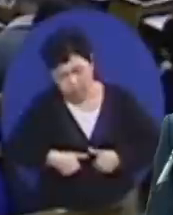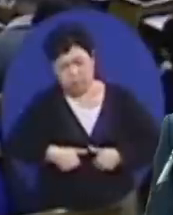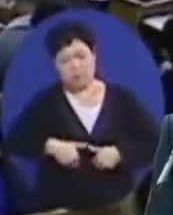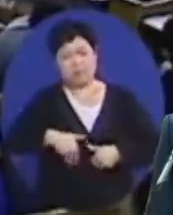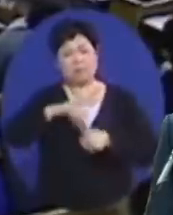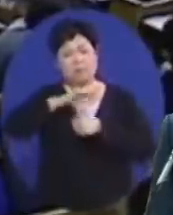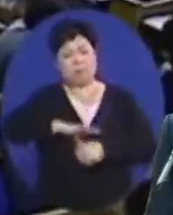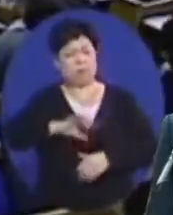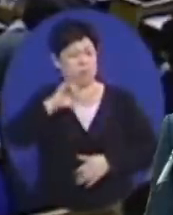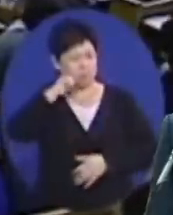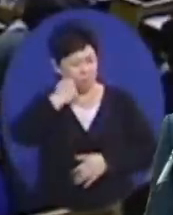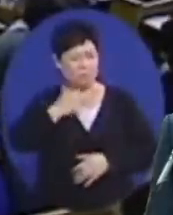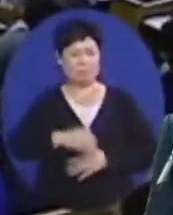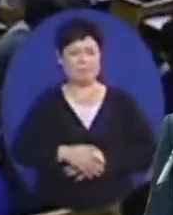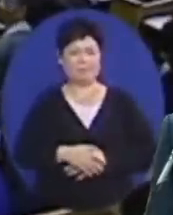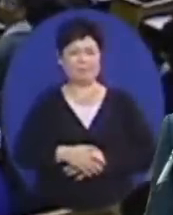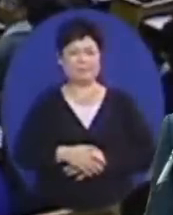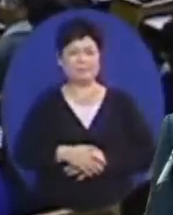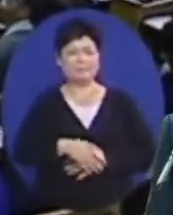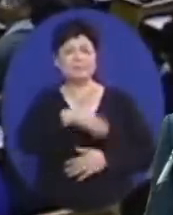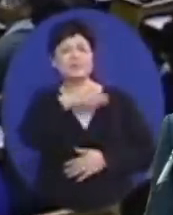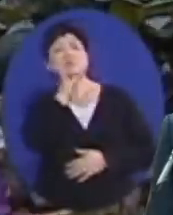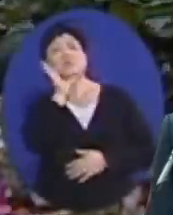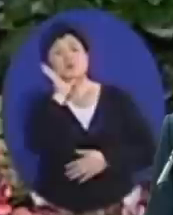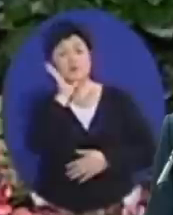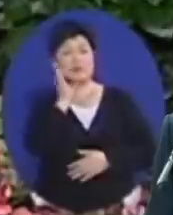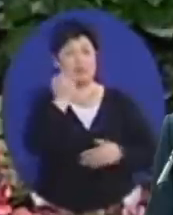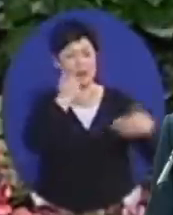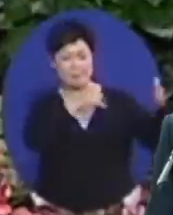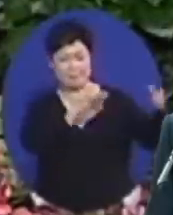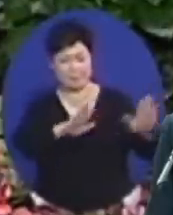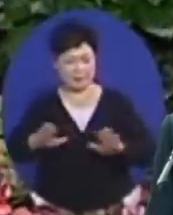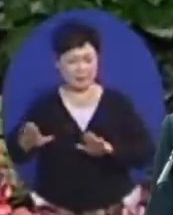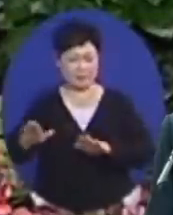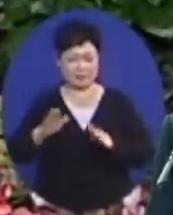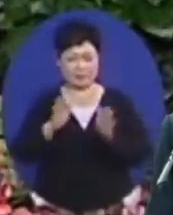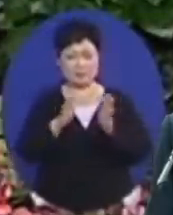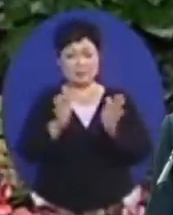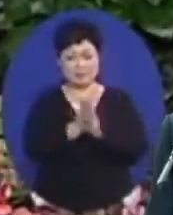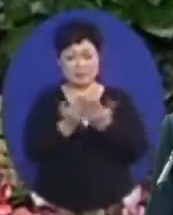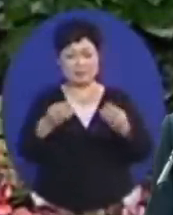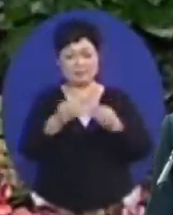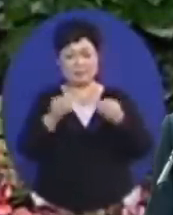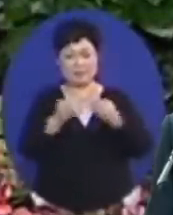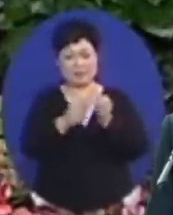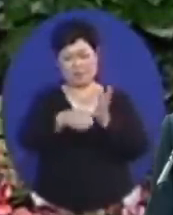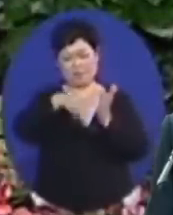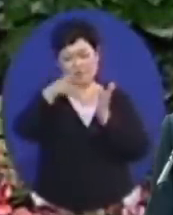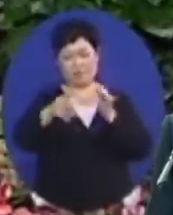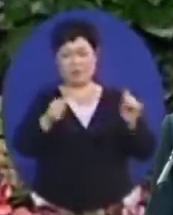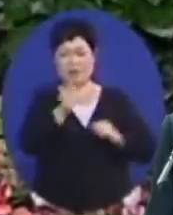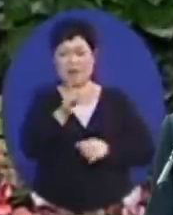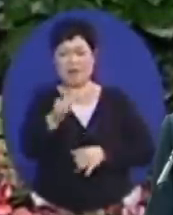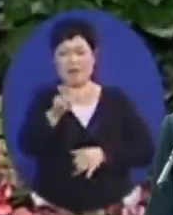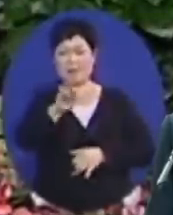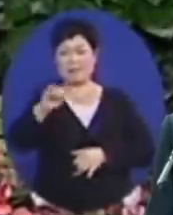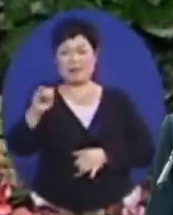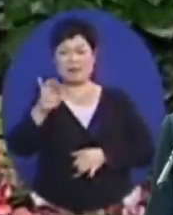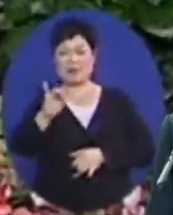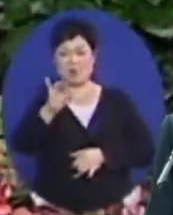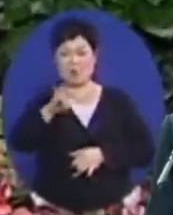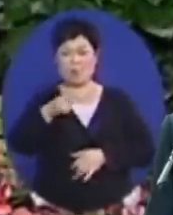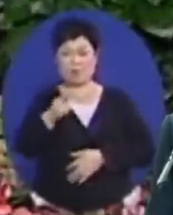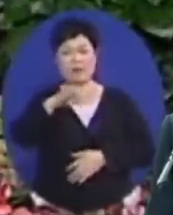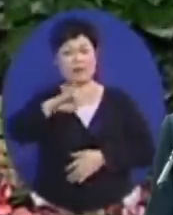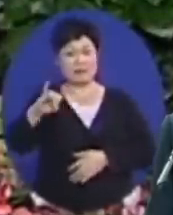노인과 바다라는 책을 지어 유명한 명성을 낸 헤밍웨이가 쓴 노인과